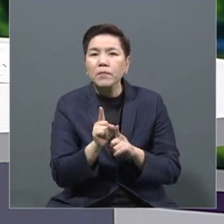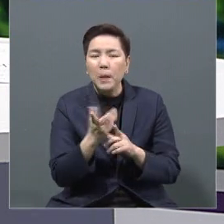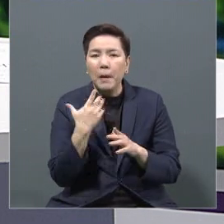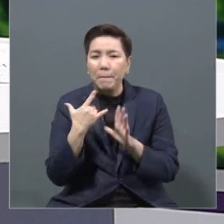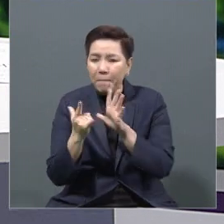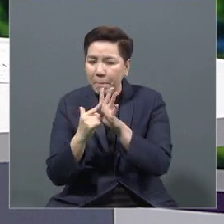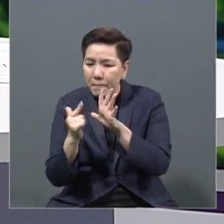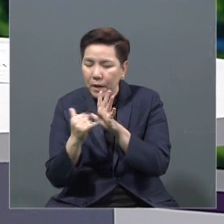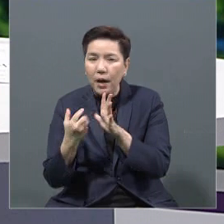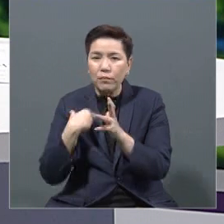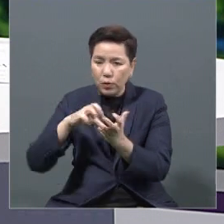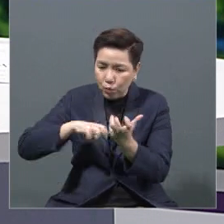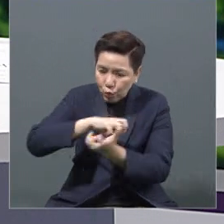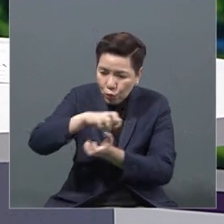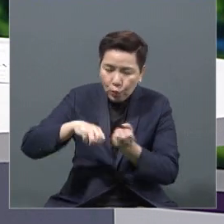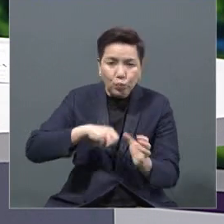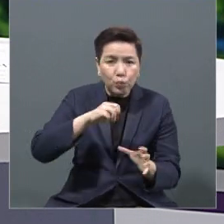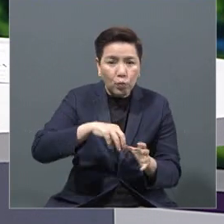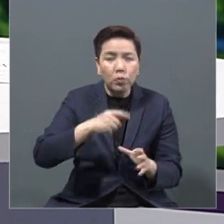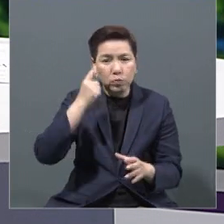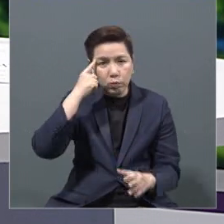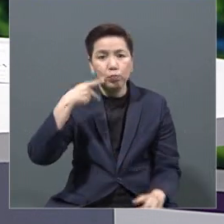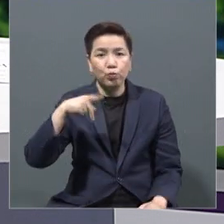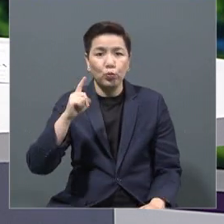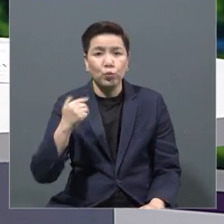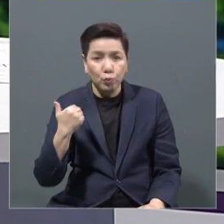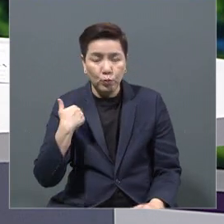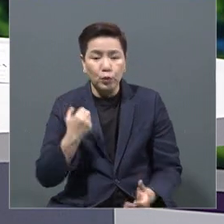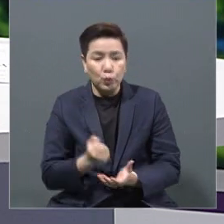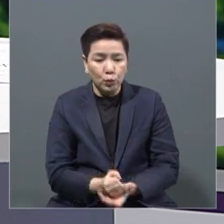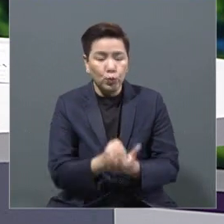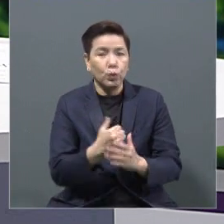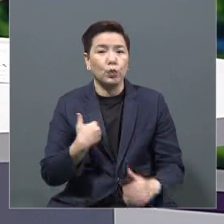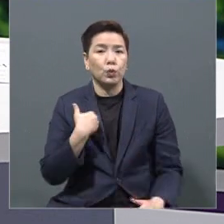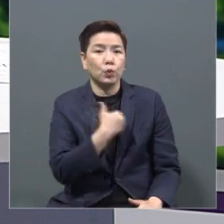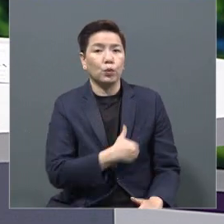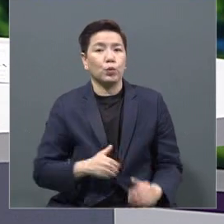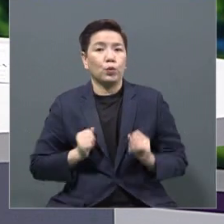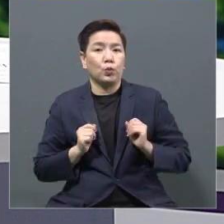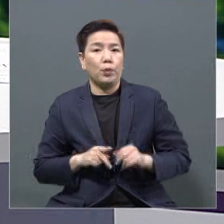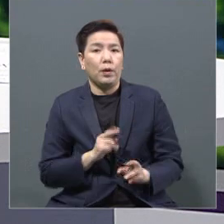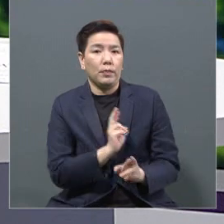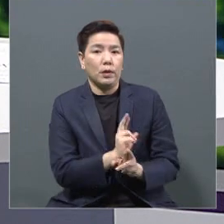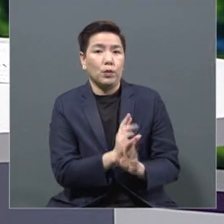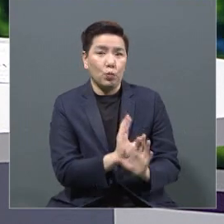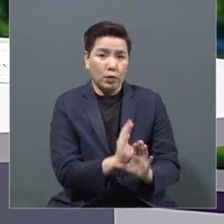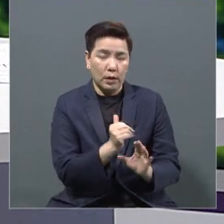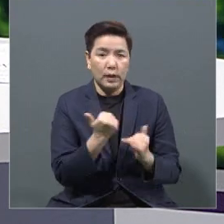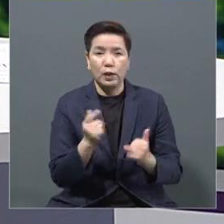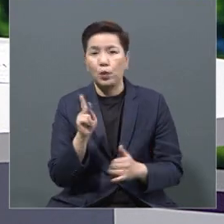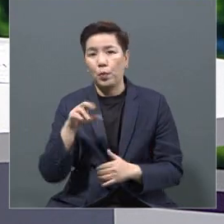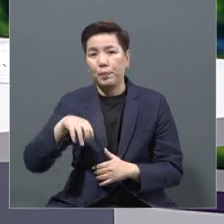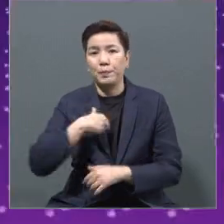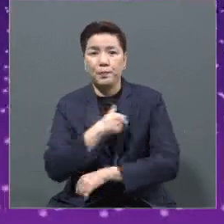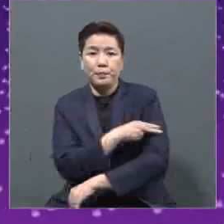สมุนไพรเป็นเครื่องปรุงต่างๆเนี่ยน่าจะมีส่วนสำคัญที่จะช่วยรักษาสุขภาพของพระสงฆ์ได้นะครับเรื่องนี้กรมการ